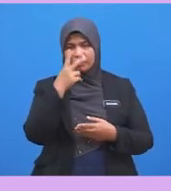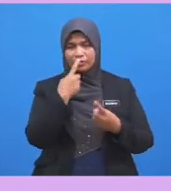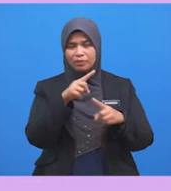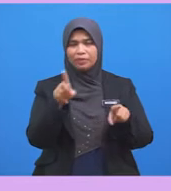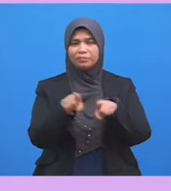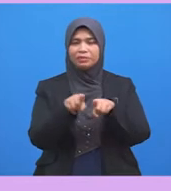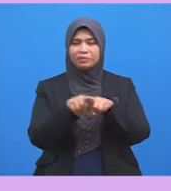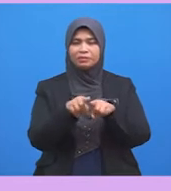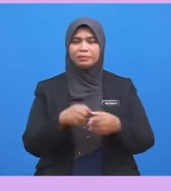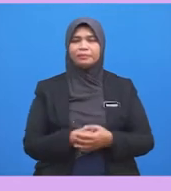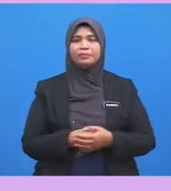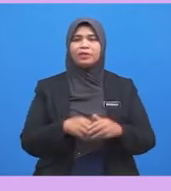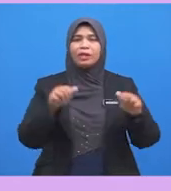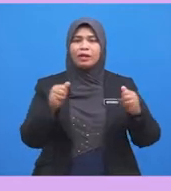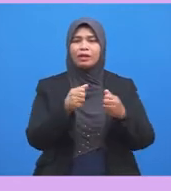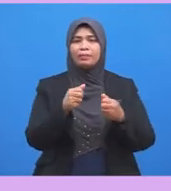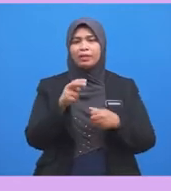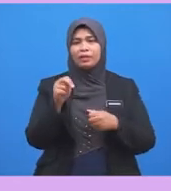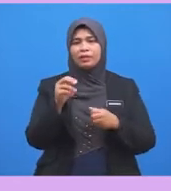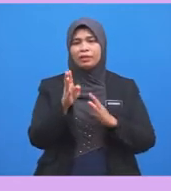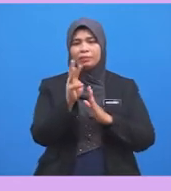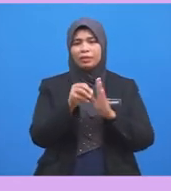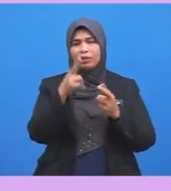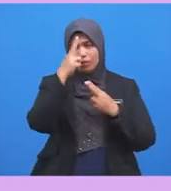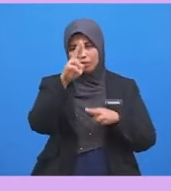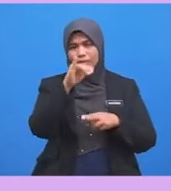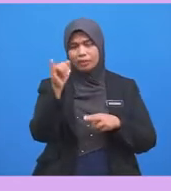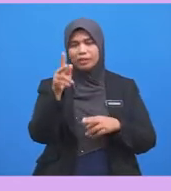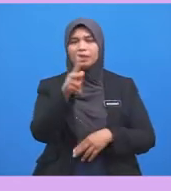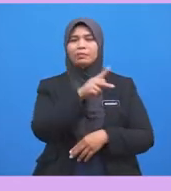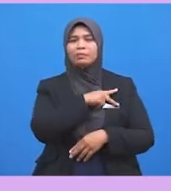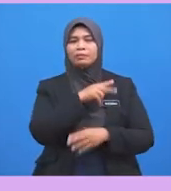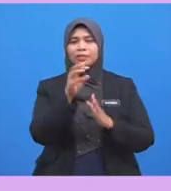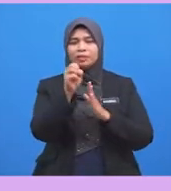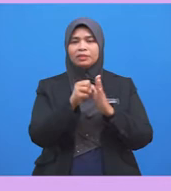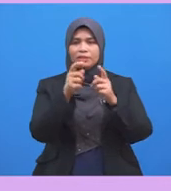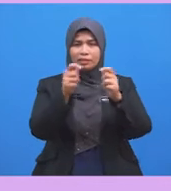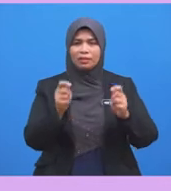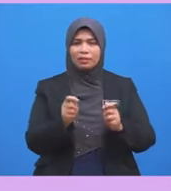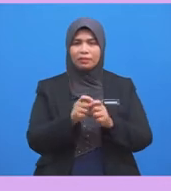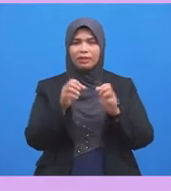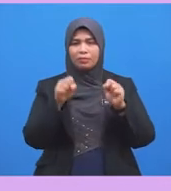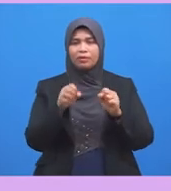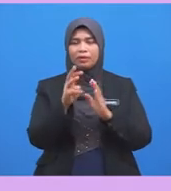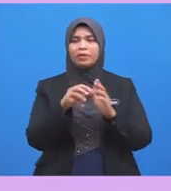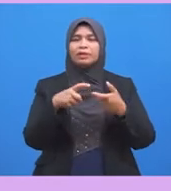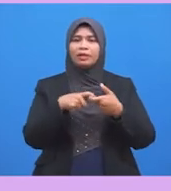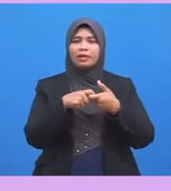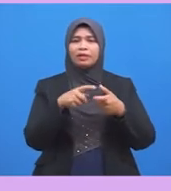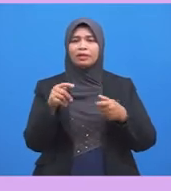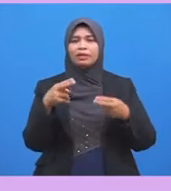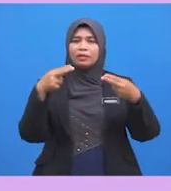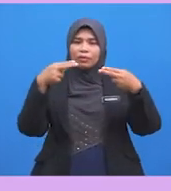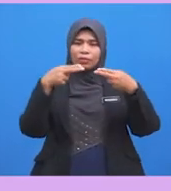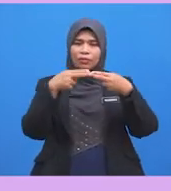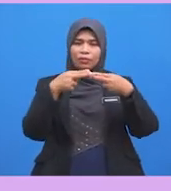bersama-sama. Amalan menghormati pemimpin setempat boleh mengeratkan hubungan.